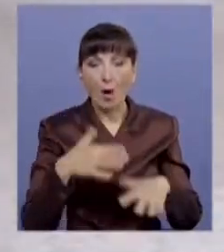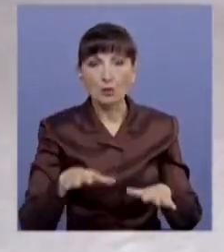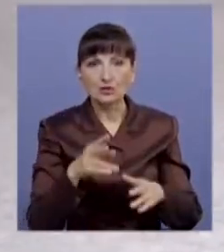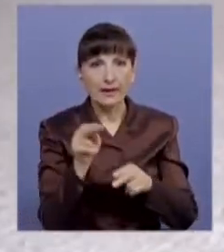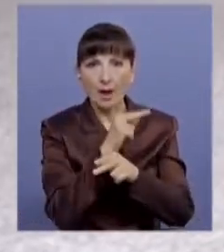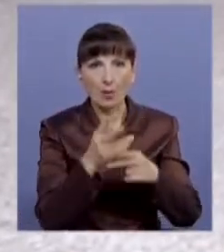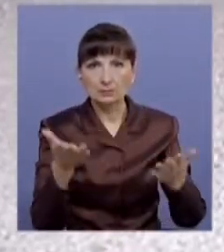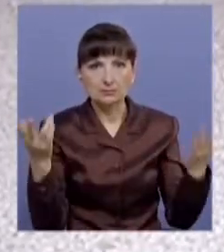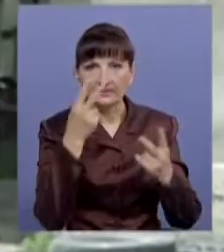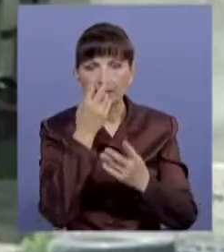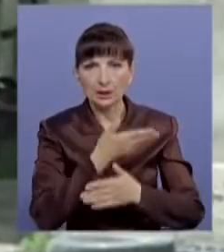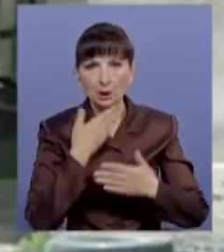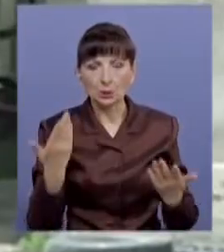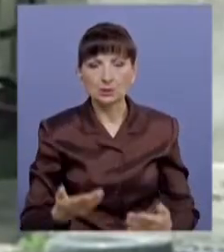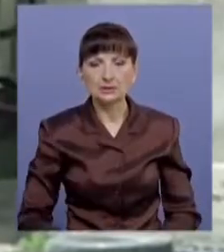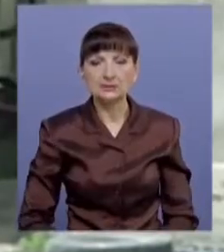следа, сетует